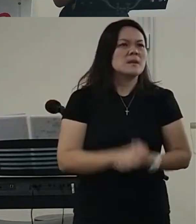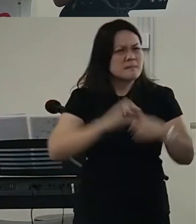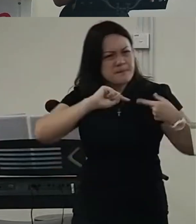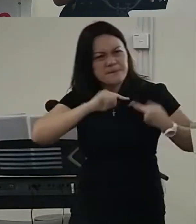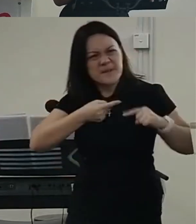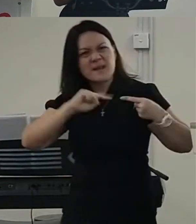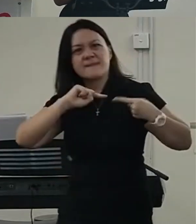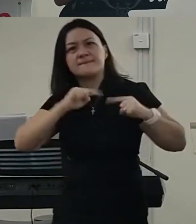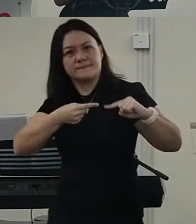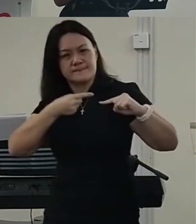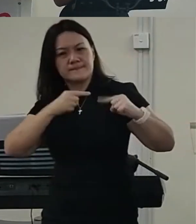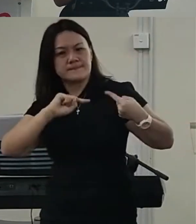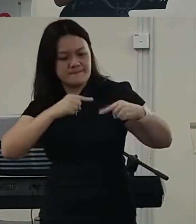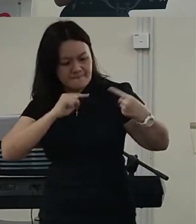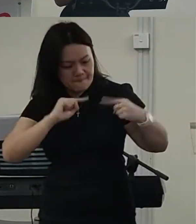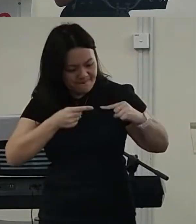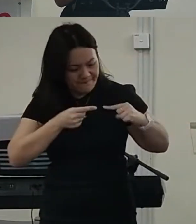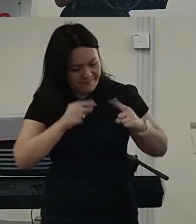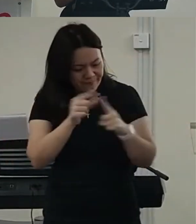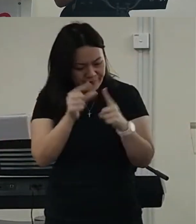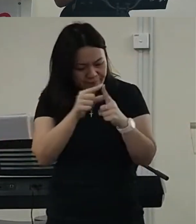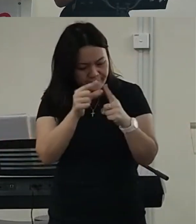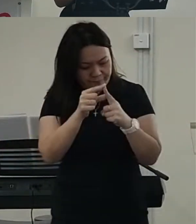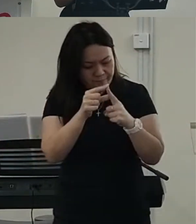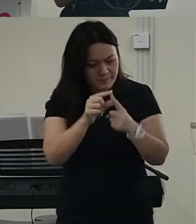痛的